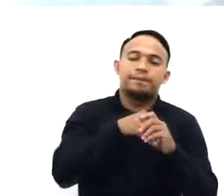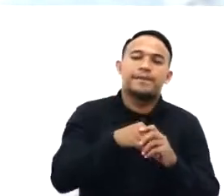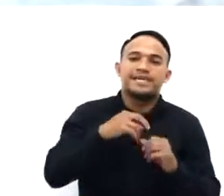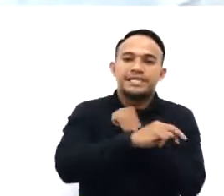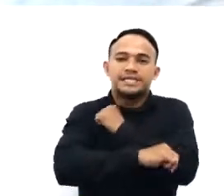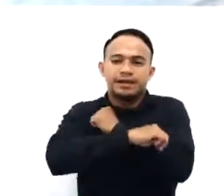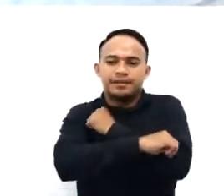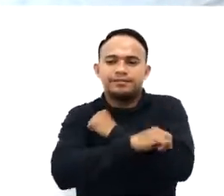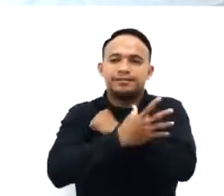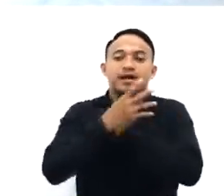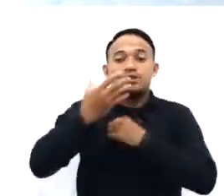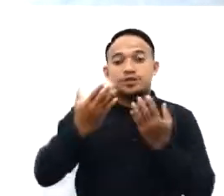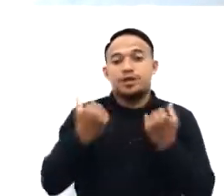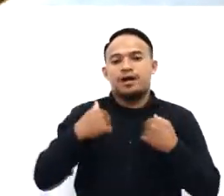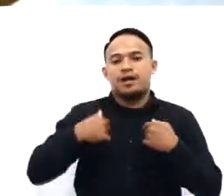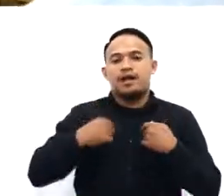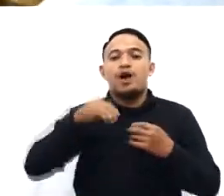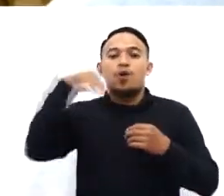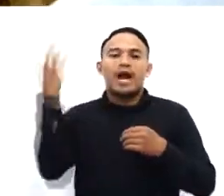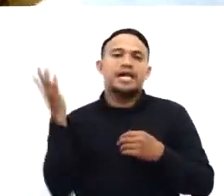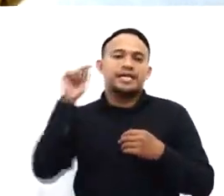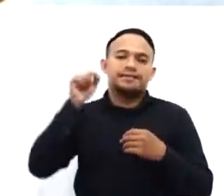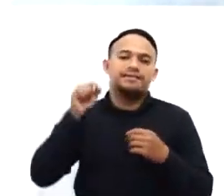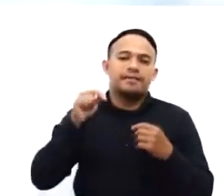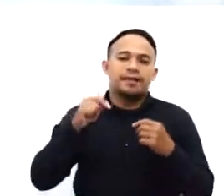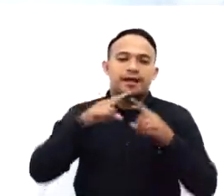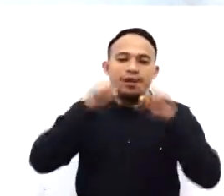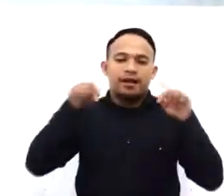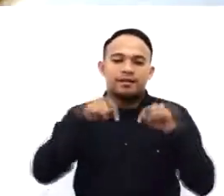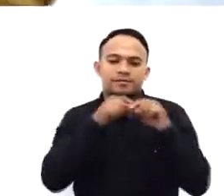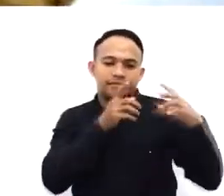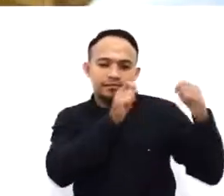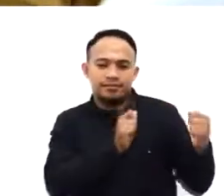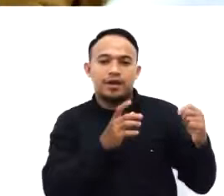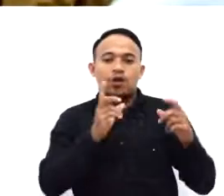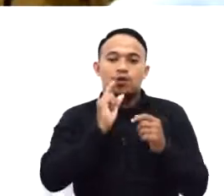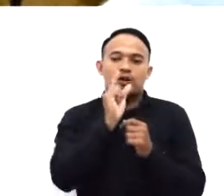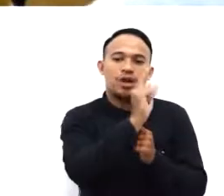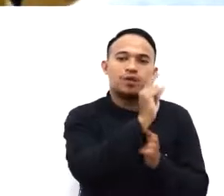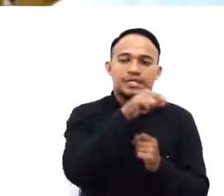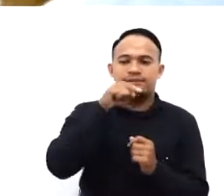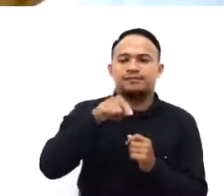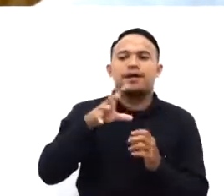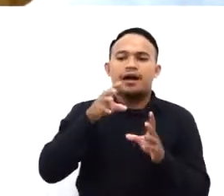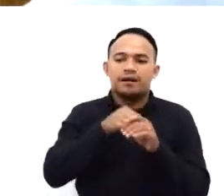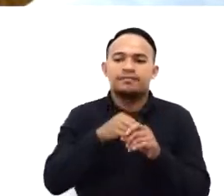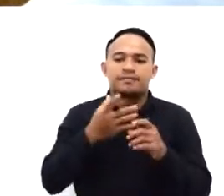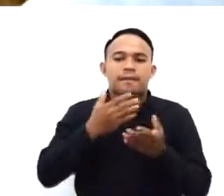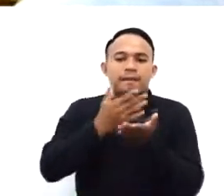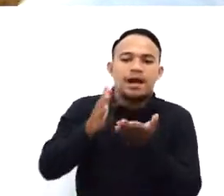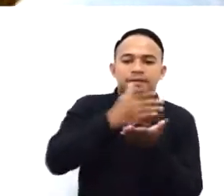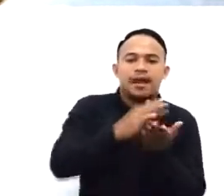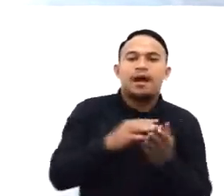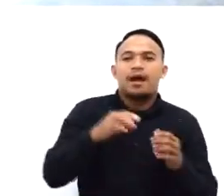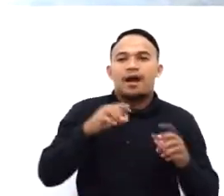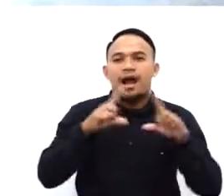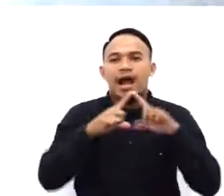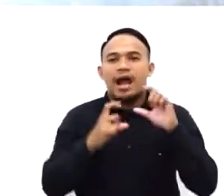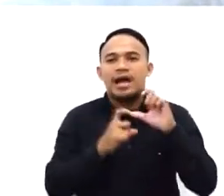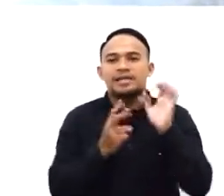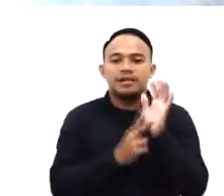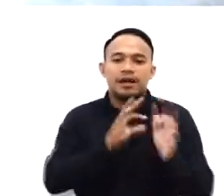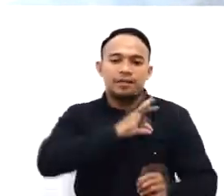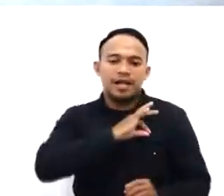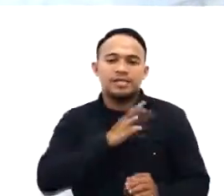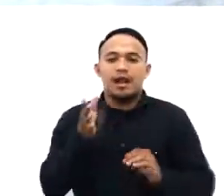Rumah Sakit Ainun. Selebihnya diikuti juga oleh GTT yang memang masih banyak belum divaksin,